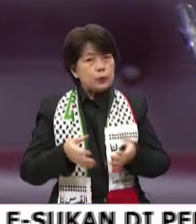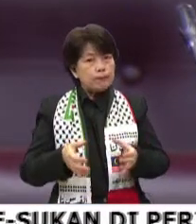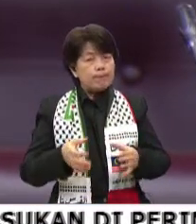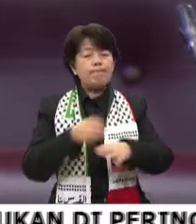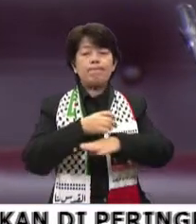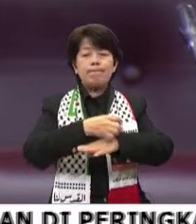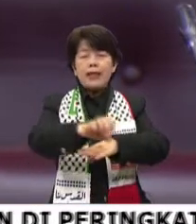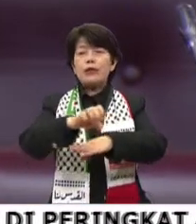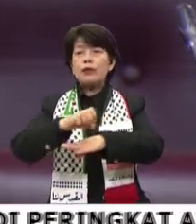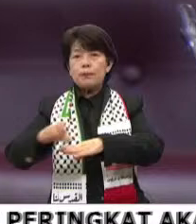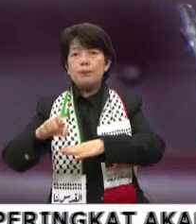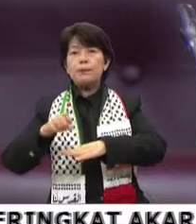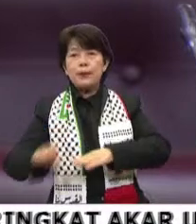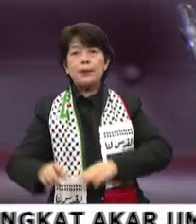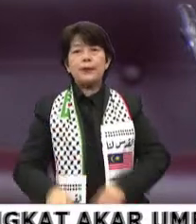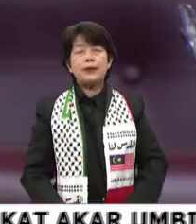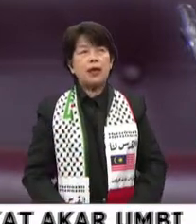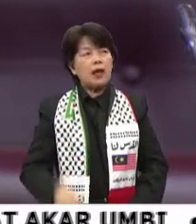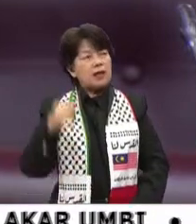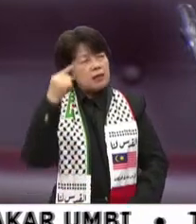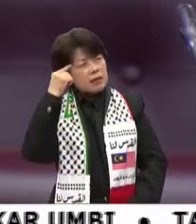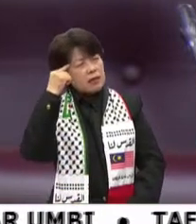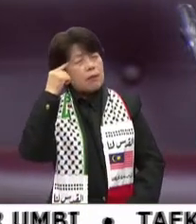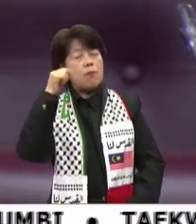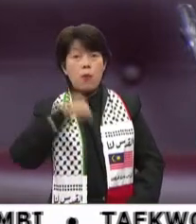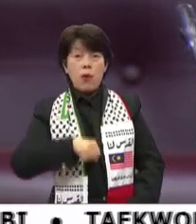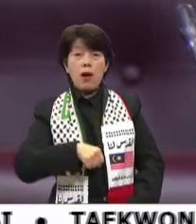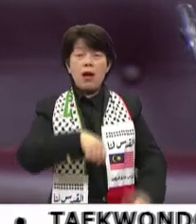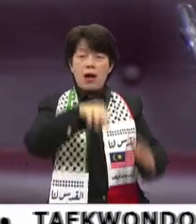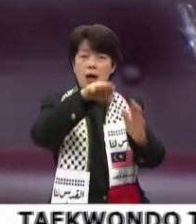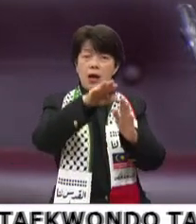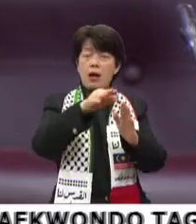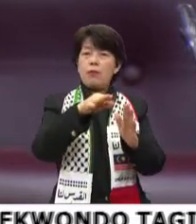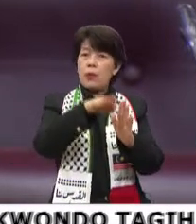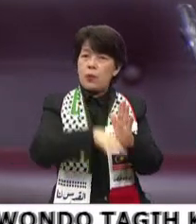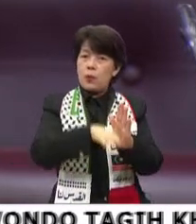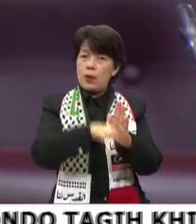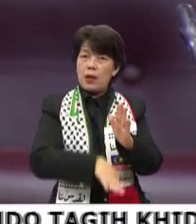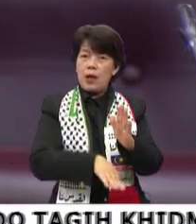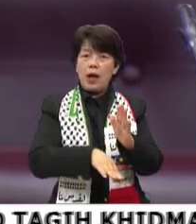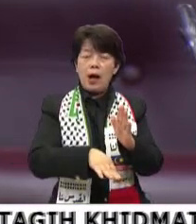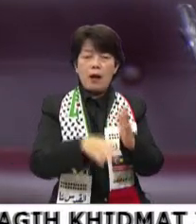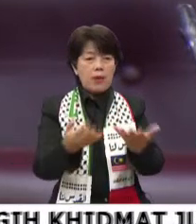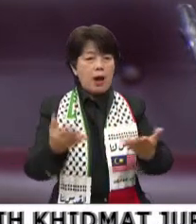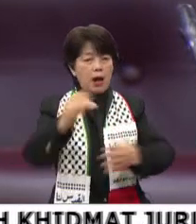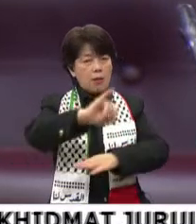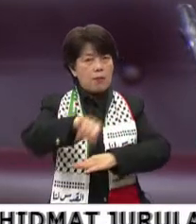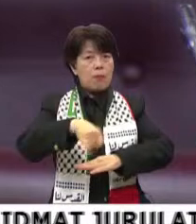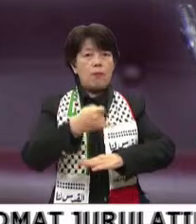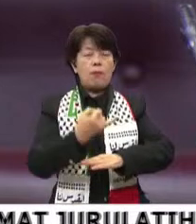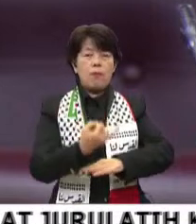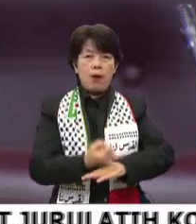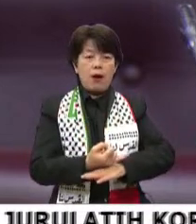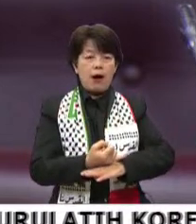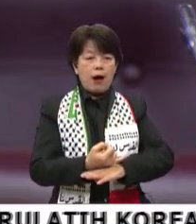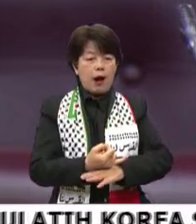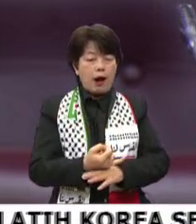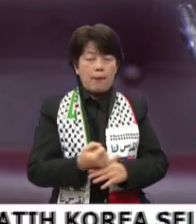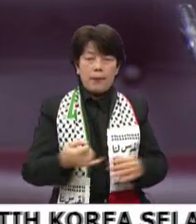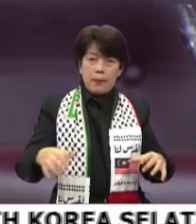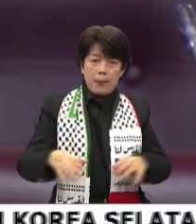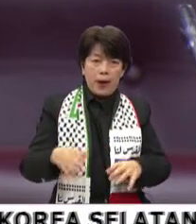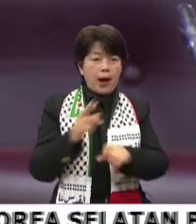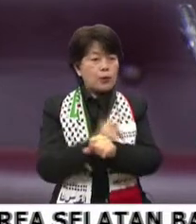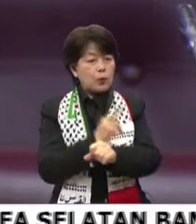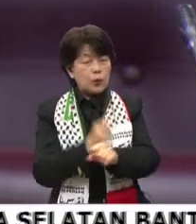eksport dan satu lagi kita mengurangkan penggunaan barangan import lebih banyak menggunakan barangan tempatan